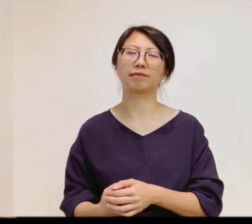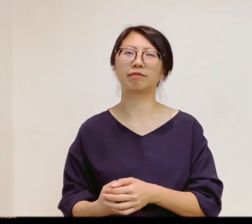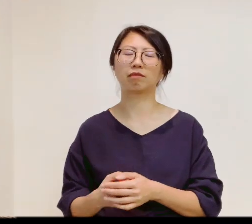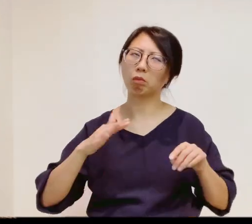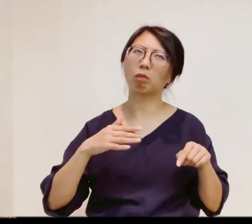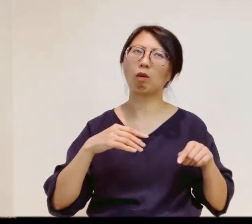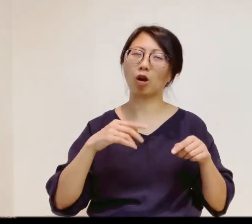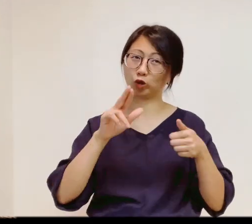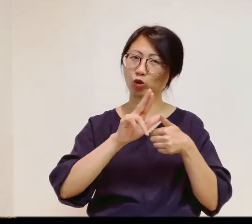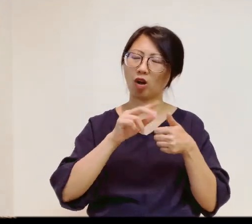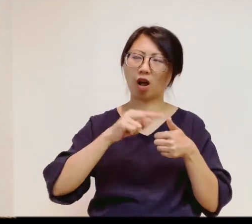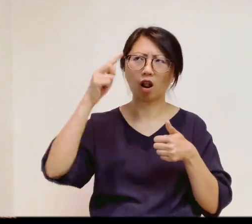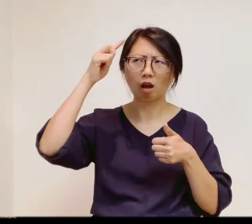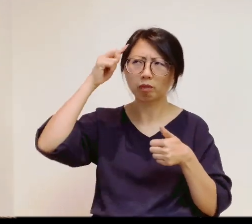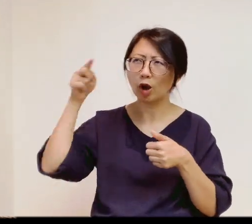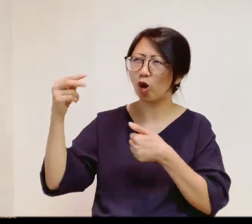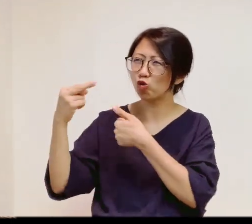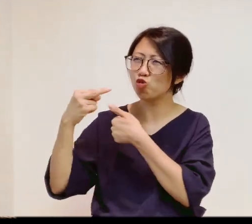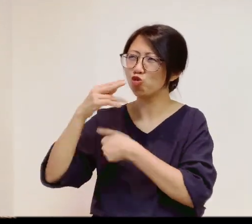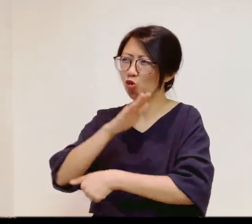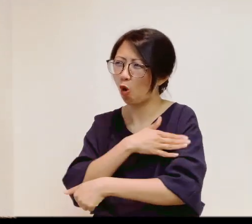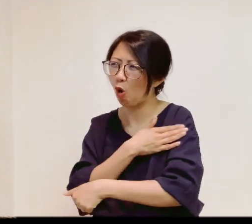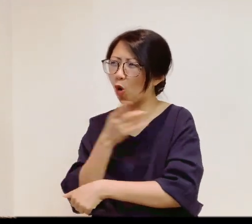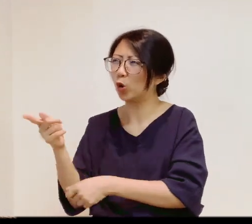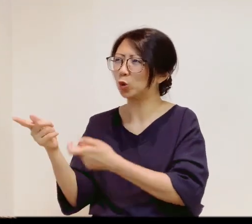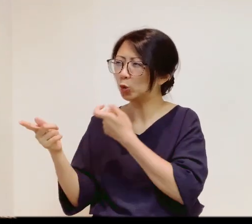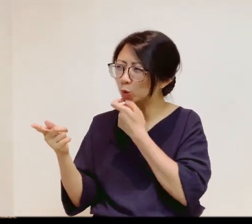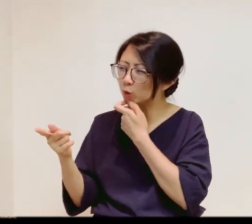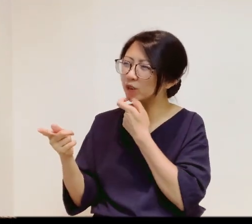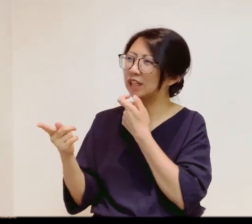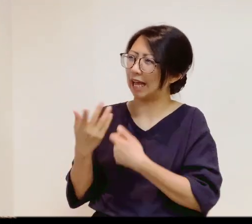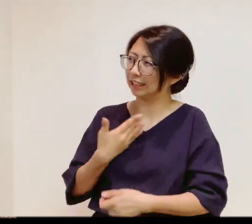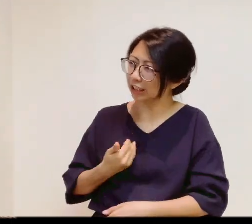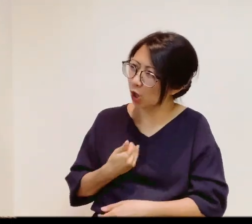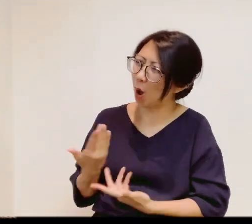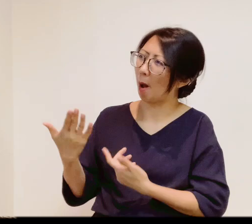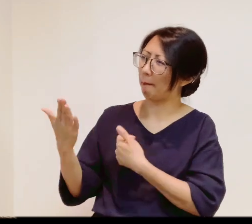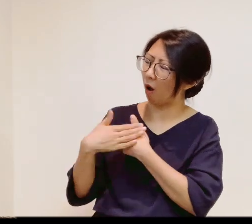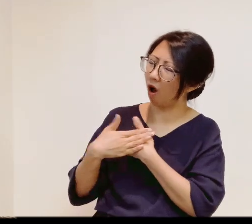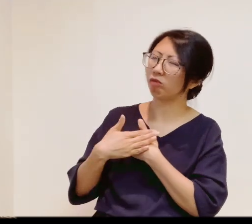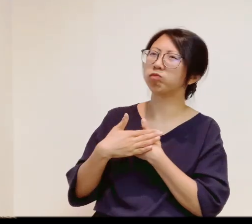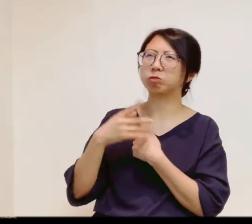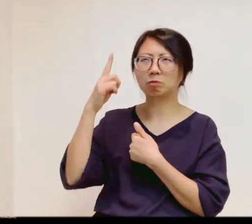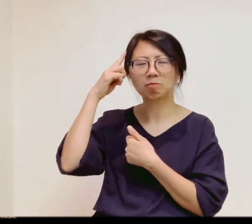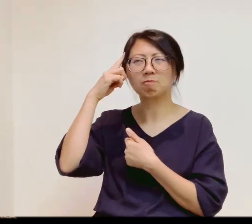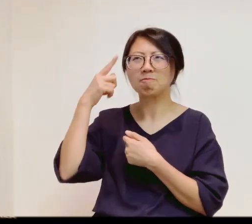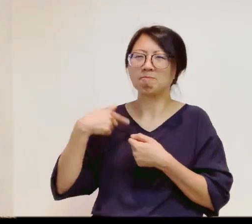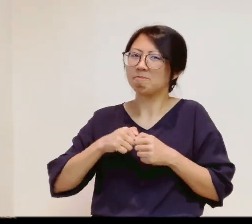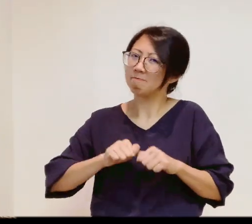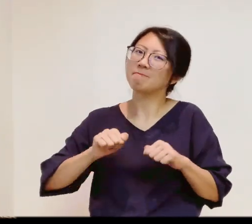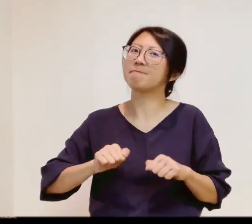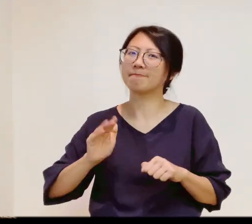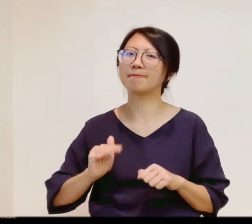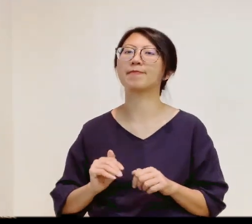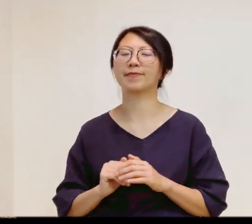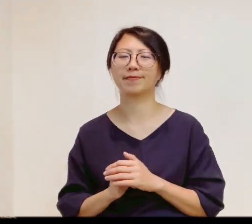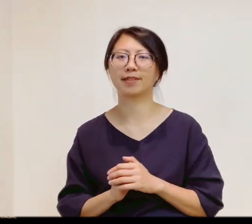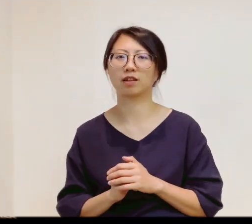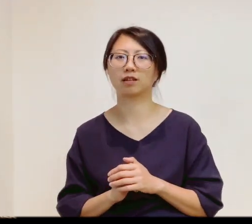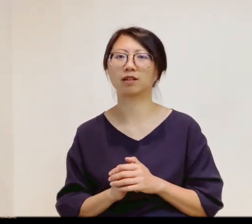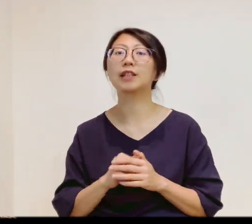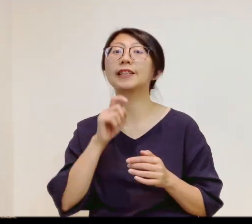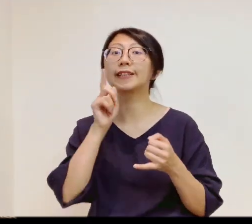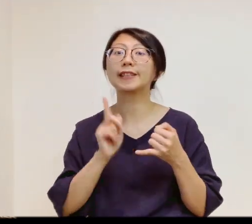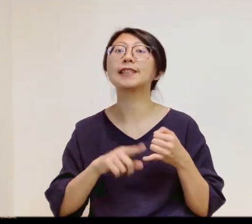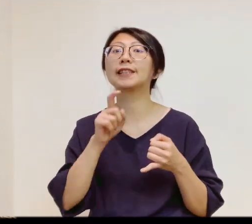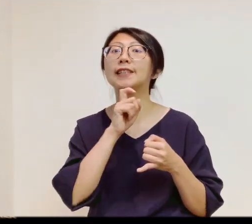啲人嘅善良咯，喺咁惡劣嘅情況裏邊咧，都係去到幫佢咯。譬如呢啲咁樣嘅喺危難中去見到